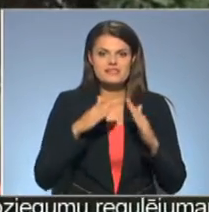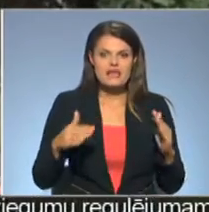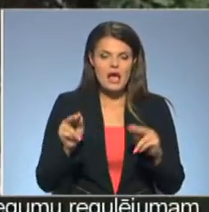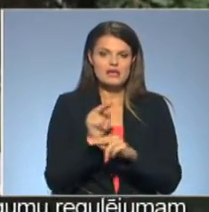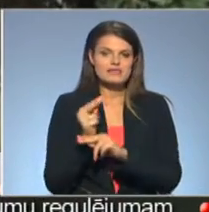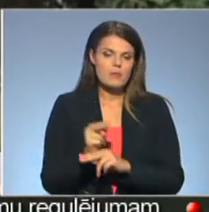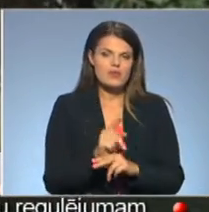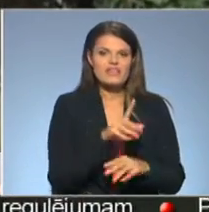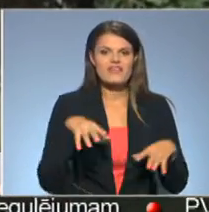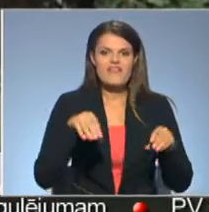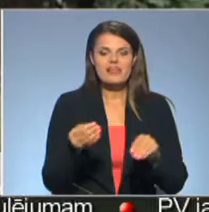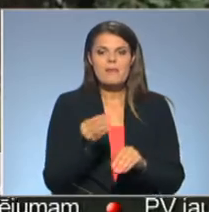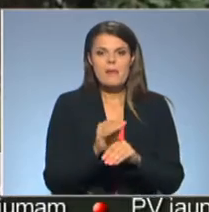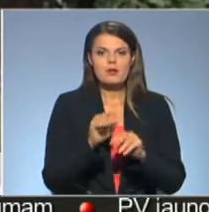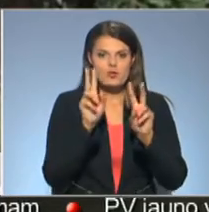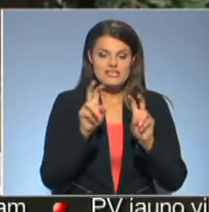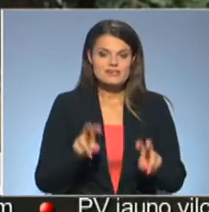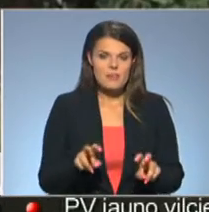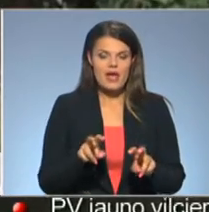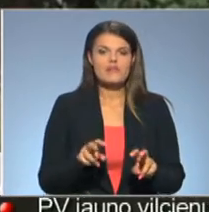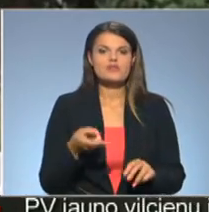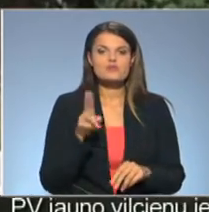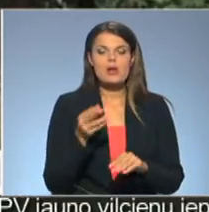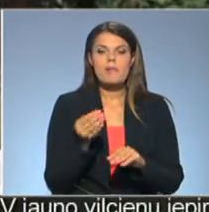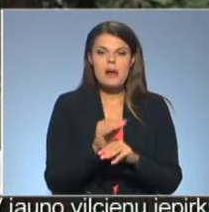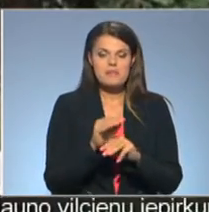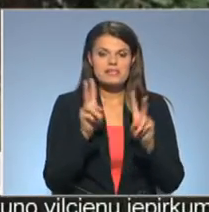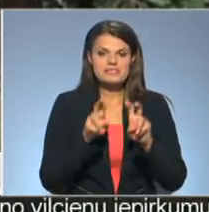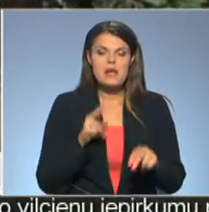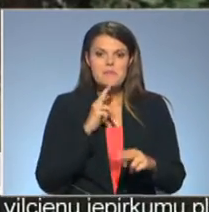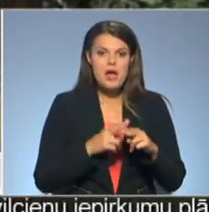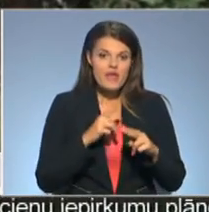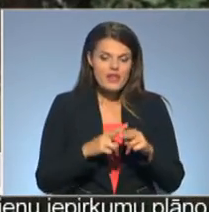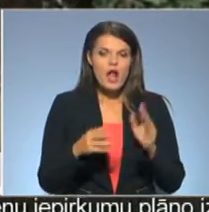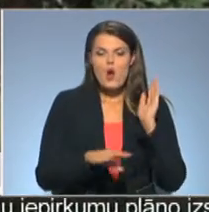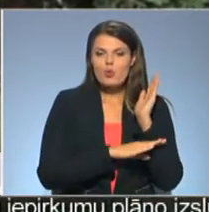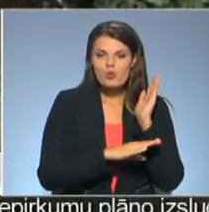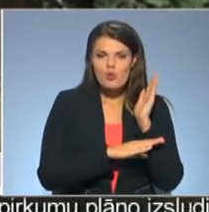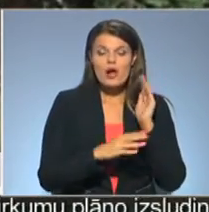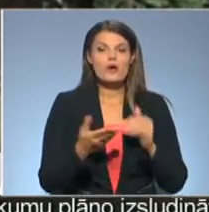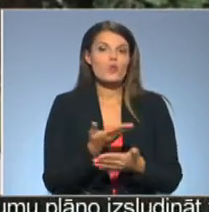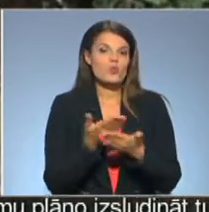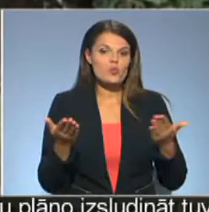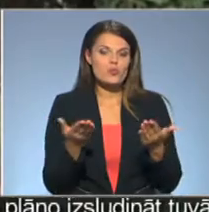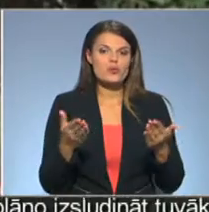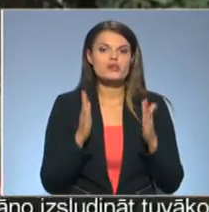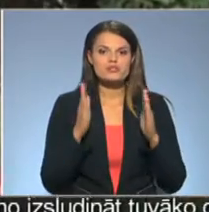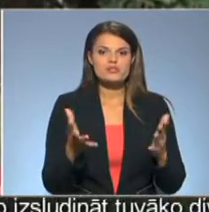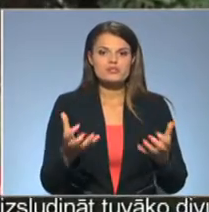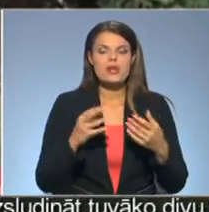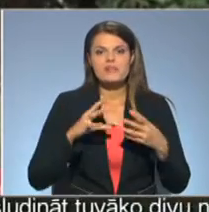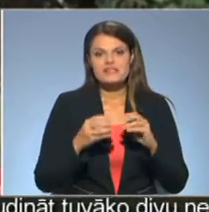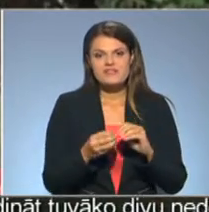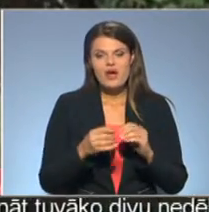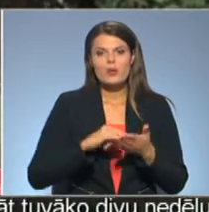demontāžas ir veiktas papildus izpētes konstrukcijās, papildus izpētes metālā, papildus izpētes kokā, kuras tiks ņemtas